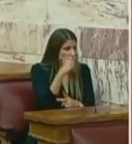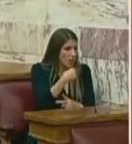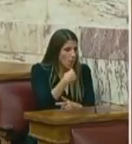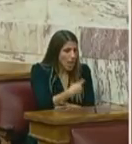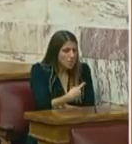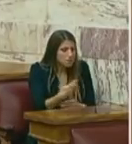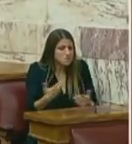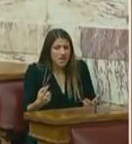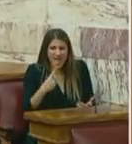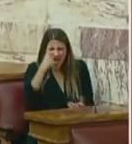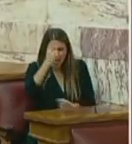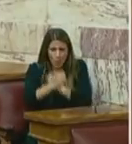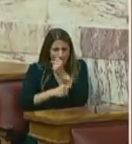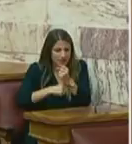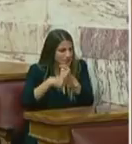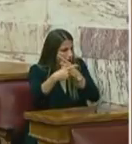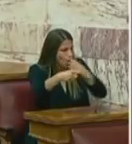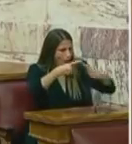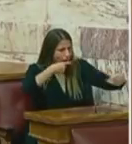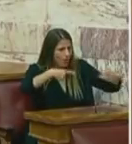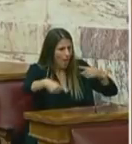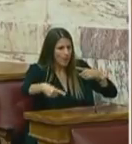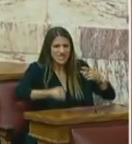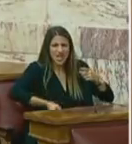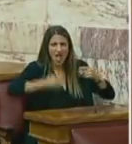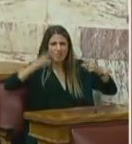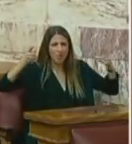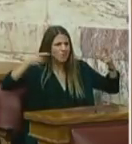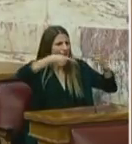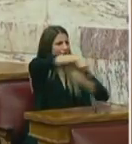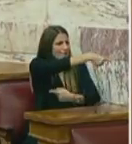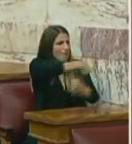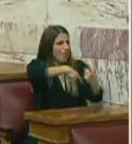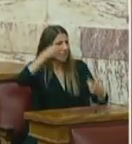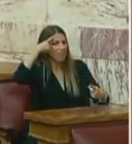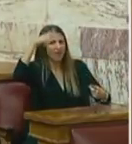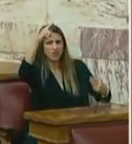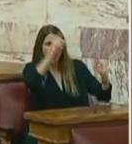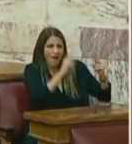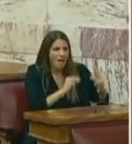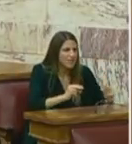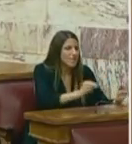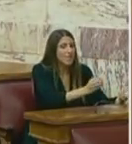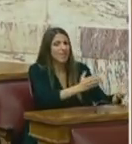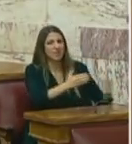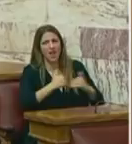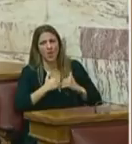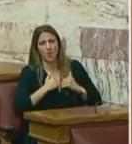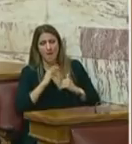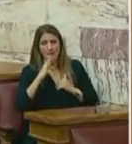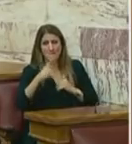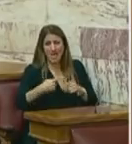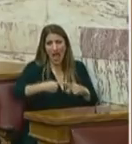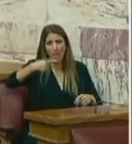χρόνο. Έχω την αίσθηση ότι αυτό το μπάχαλο που εκπέμπεται και στην κεντρική γραμμή και στο ζήτημα των εκλογών από την αξιωματική